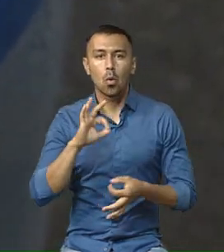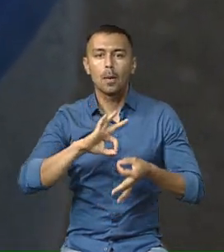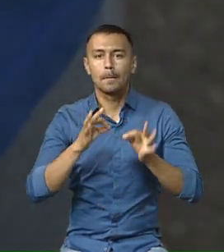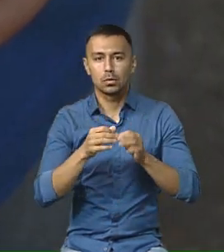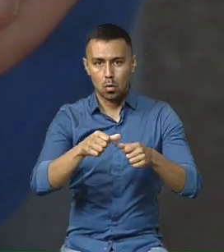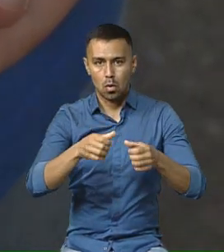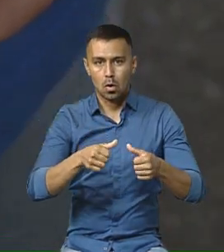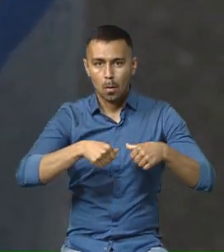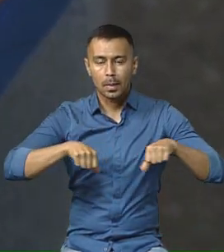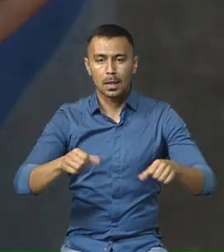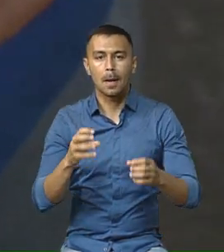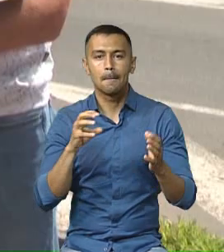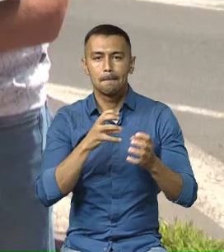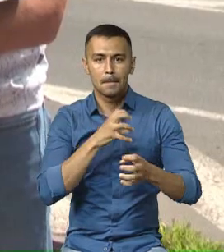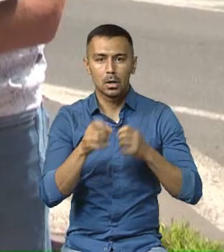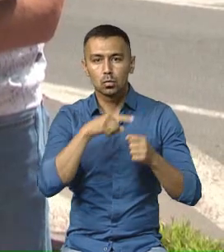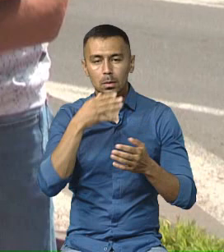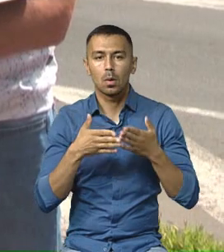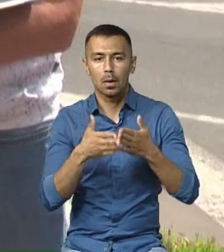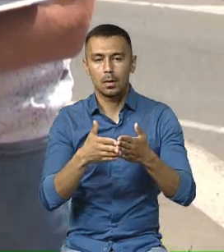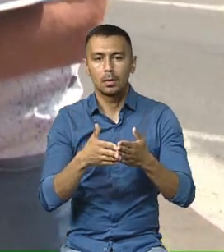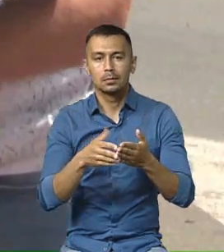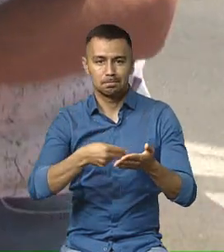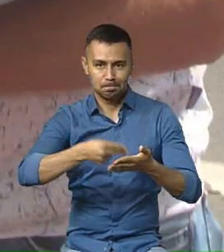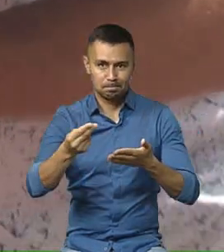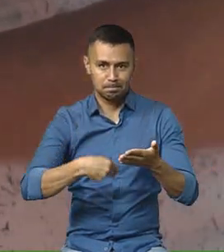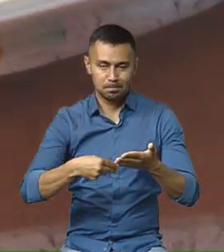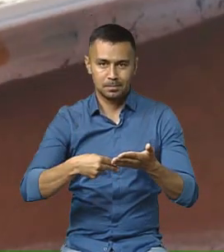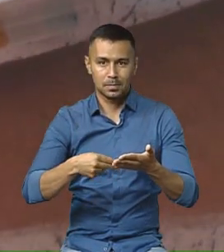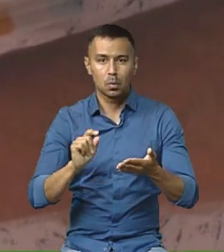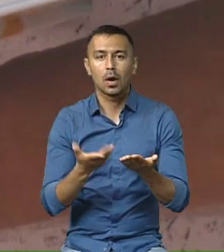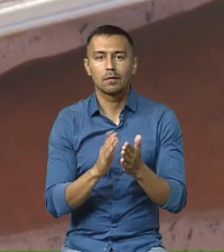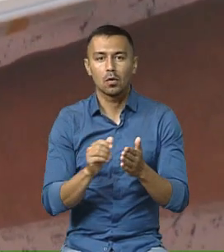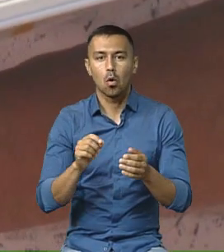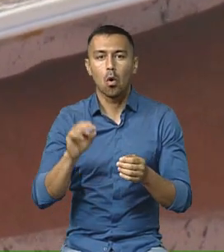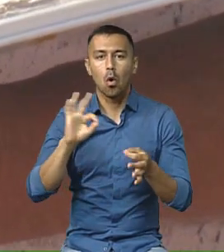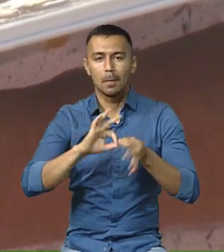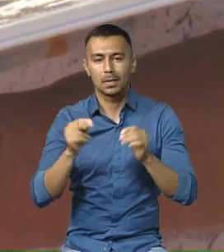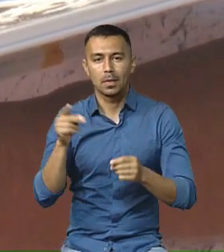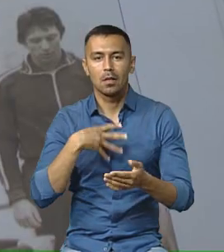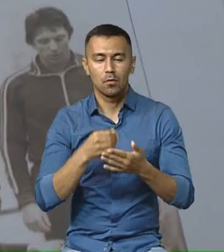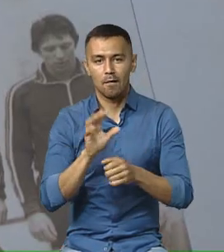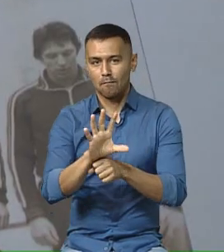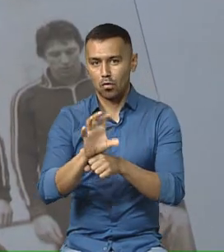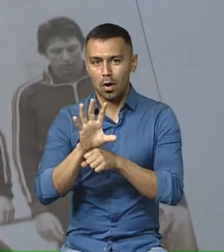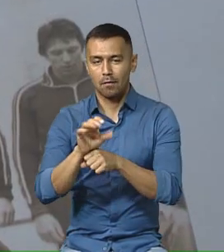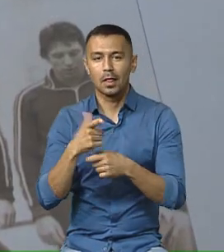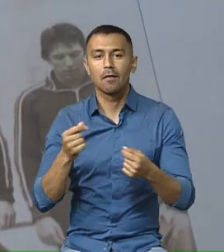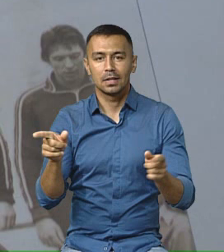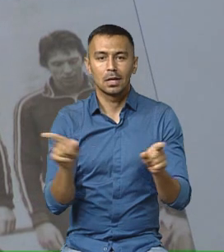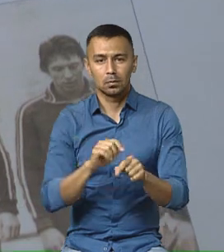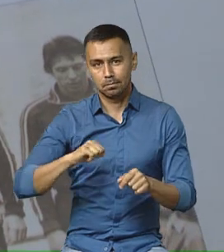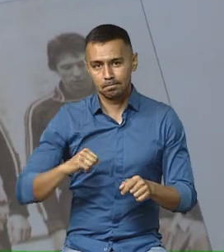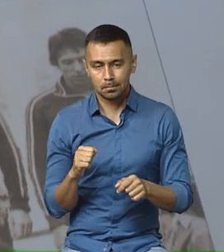олімпійського комітету, магніт з руським кораблем та ставить автограф у книжці про олімпійських чемпіонів різних років на своїй фотографії, де він з напарником